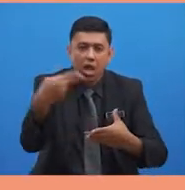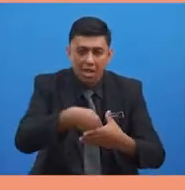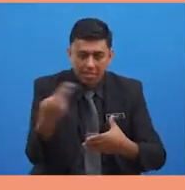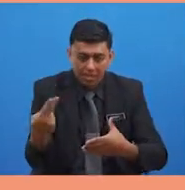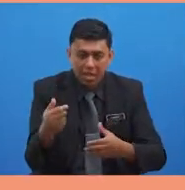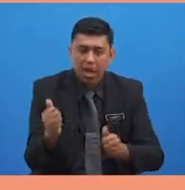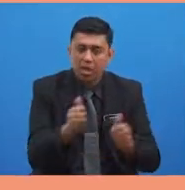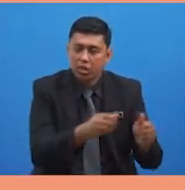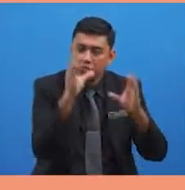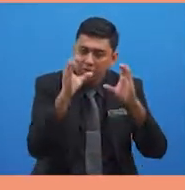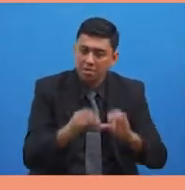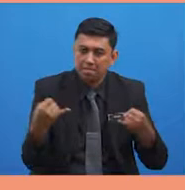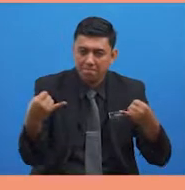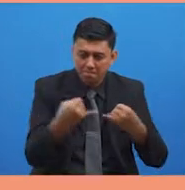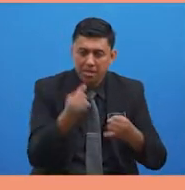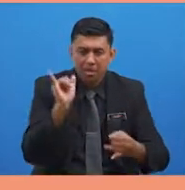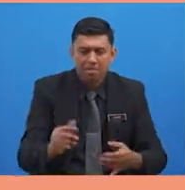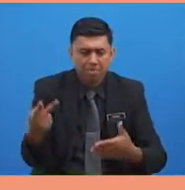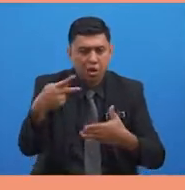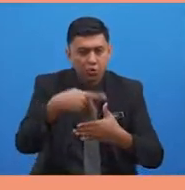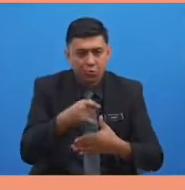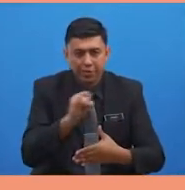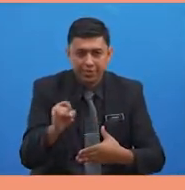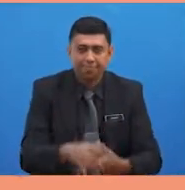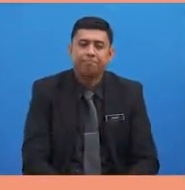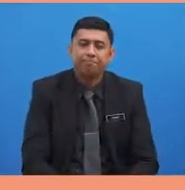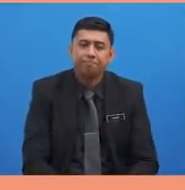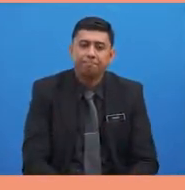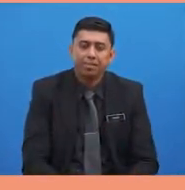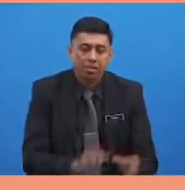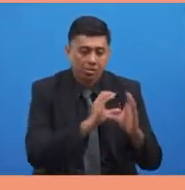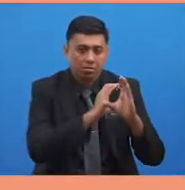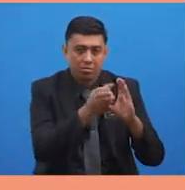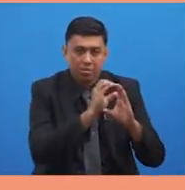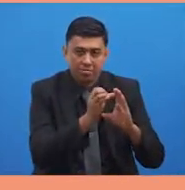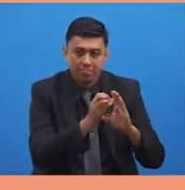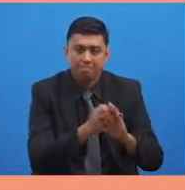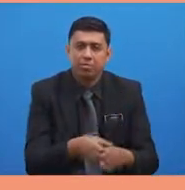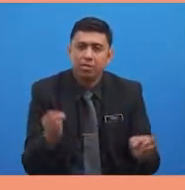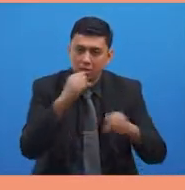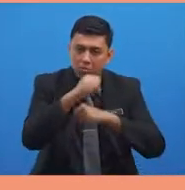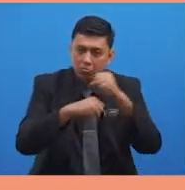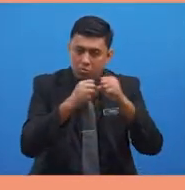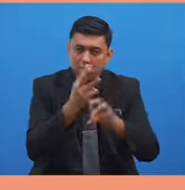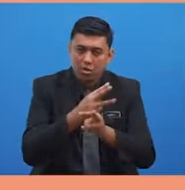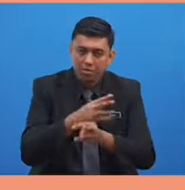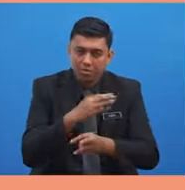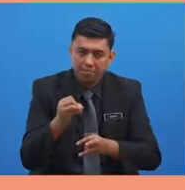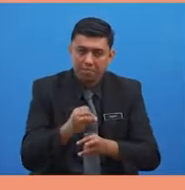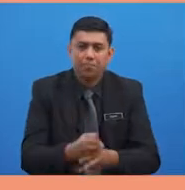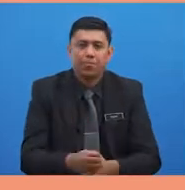cara interaktif yang mengandungi pengisytiharan data, struktur kawalan prosedur dan